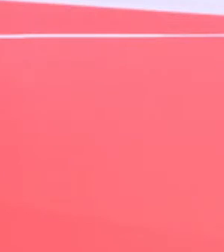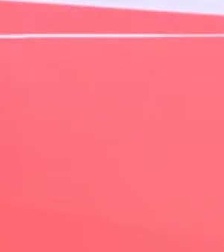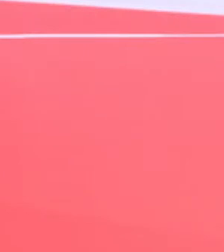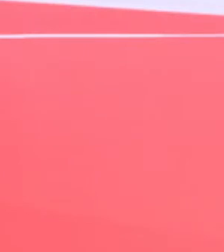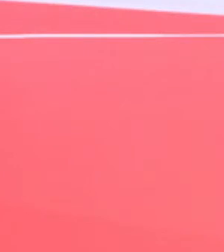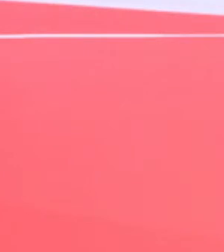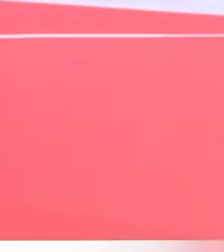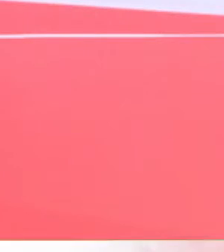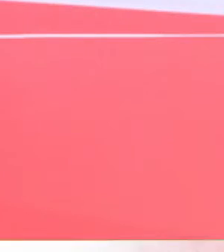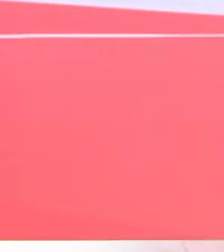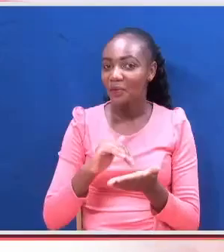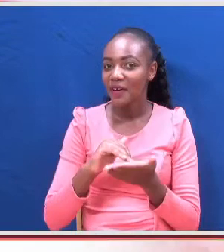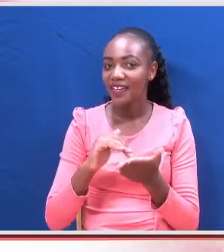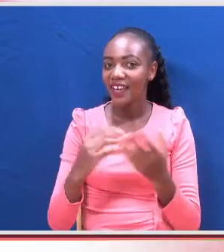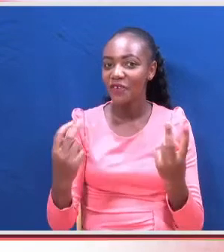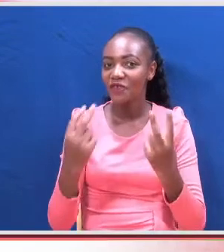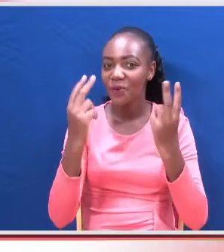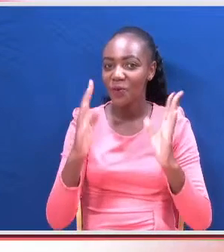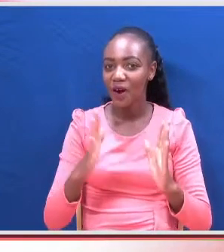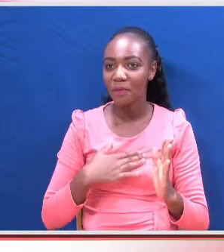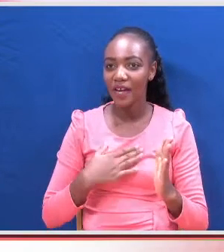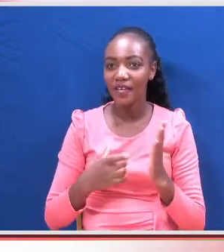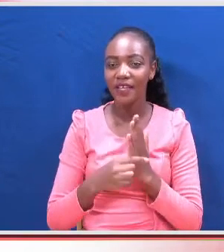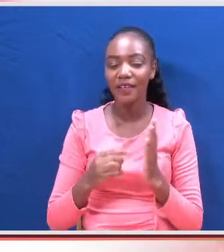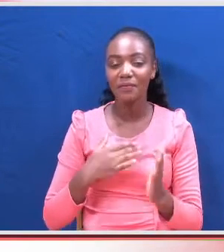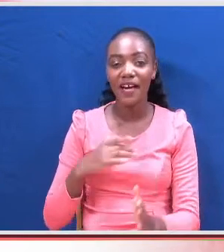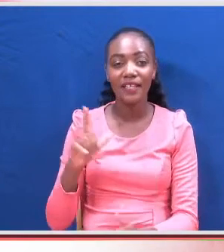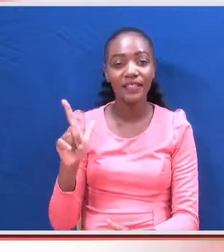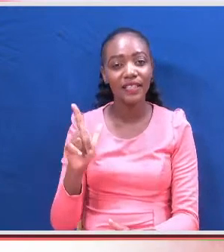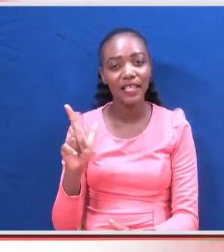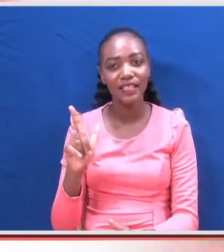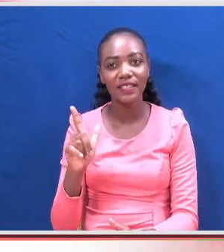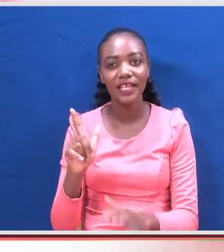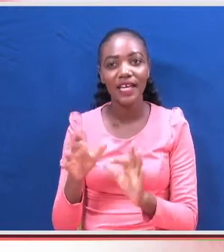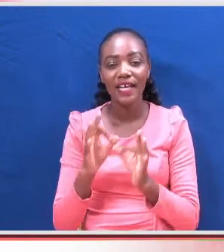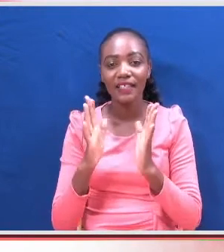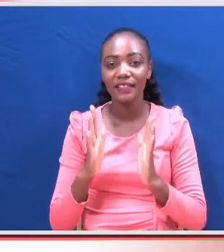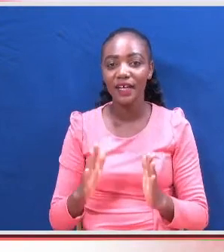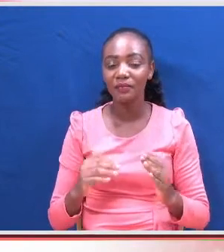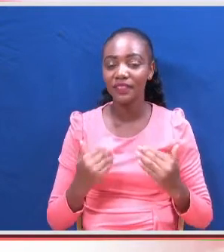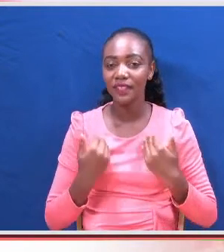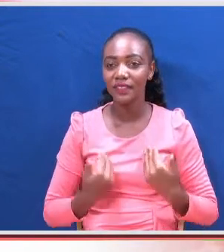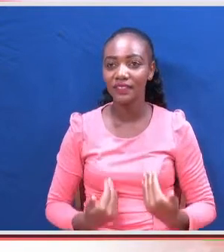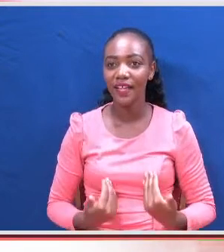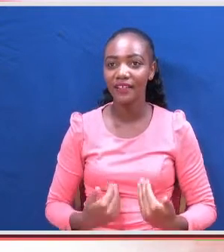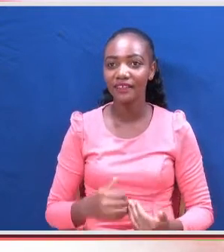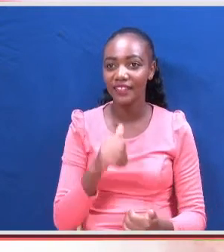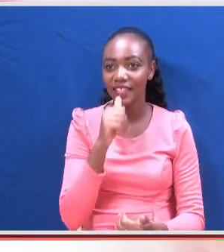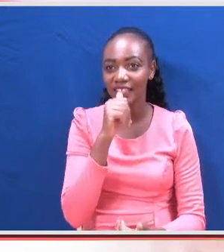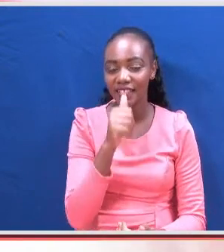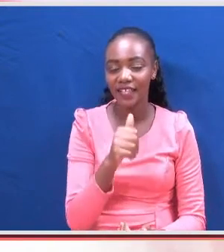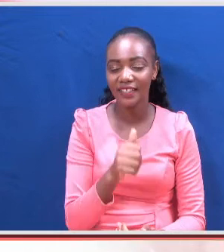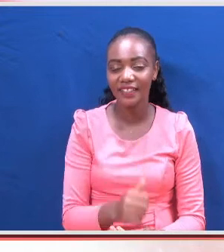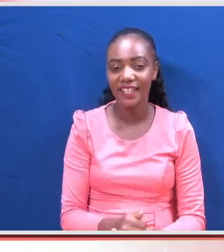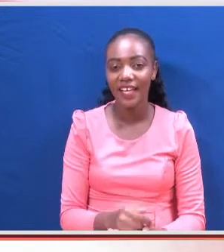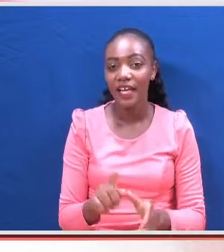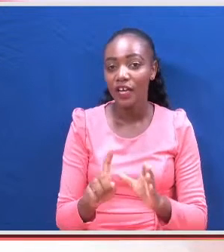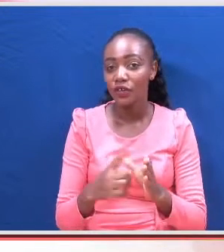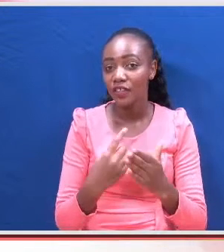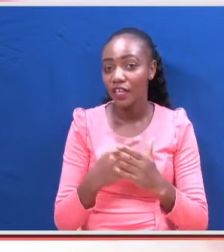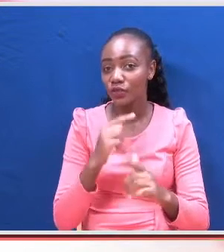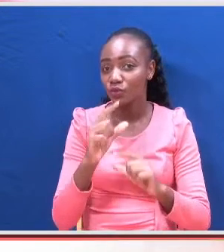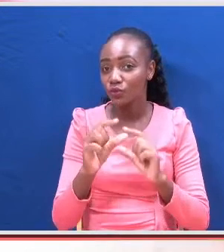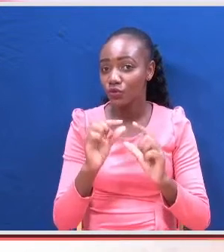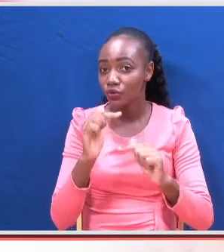Karibu tena mpenzi mtazamaji, bila shaka nafahamika kama Elizabeth Mutuko, na kwenye meza ya lugha ya ishara yupo Ano Wairimu. Unazidi